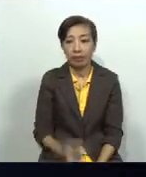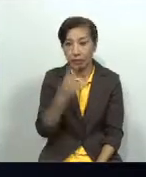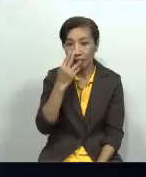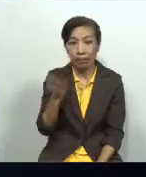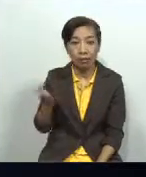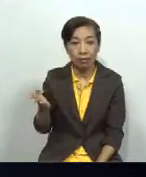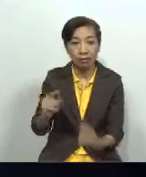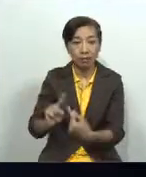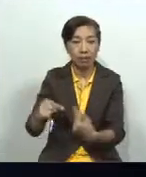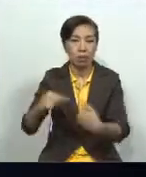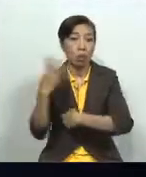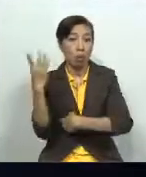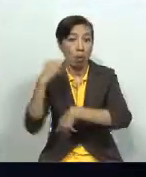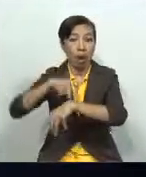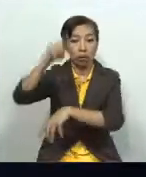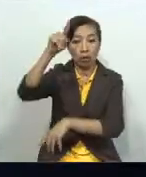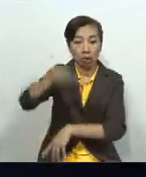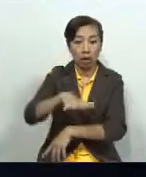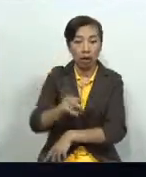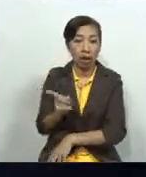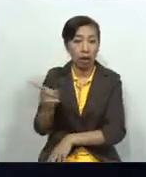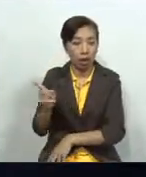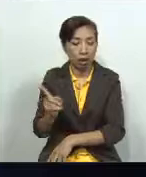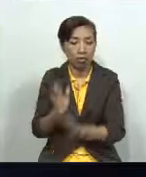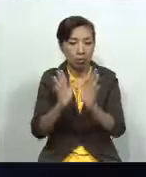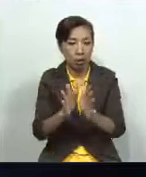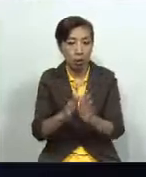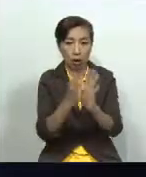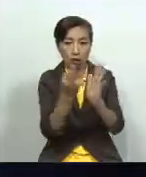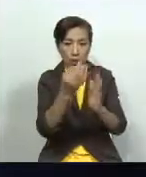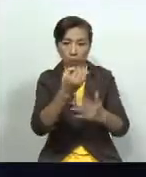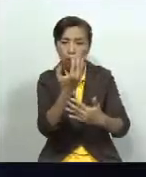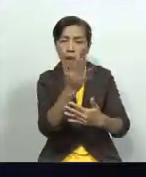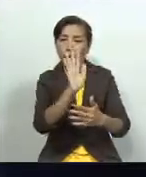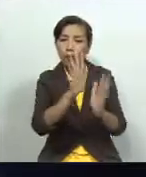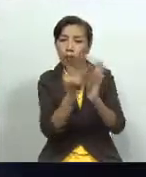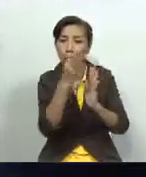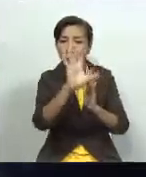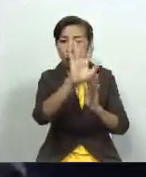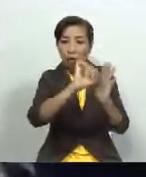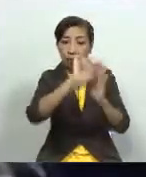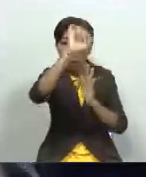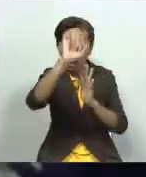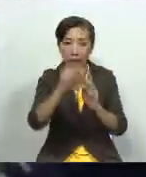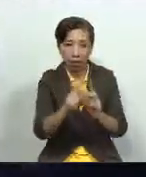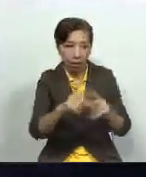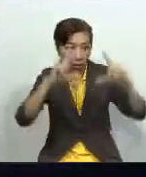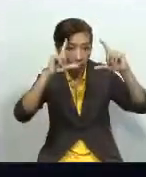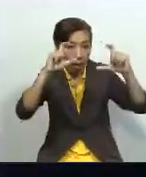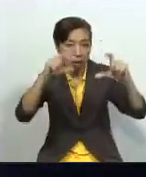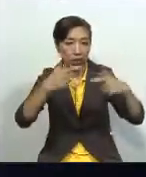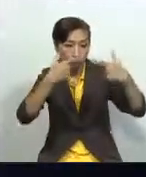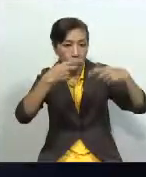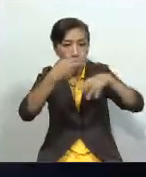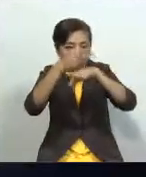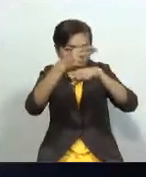นี่ก็เป็นภาพที่เกิดขึ้นเมื่อช่วงบ่ายเมื่อวานนี้นะคะซึ่งมีผู้ใช้เฟซบุ๊กของจังหวัดเชียงใหม่หลายคนต่างพากันโพสต์ภา